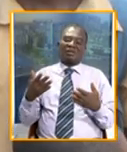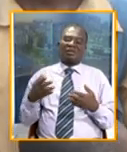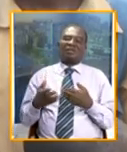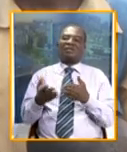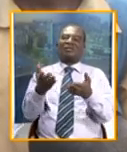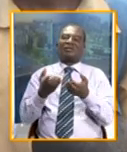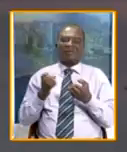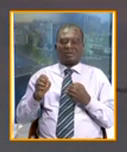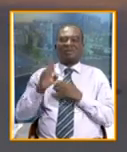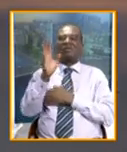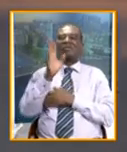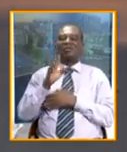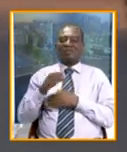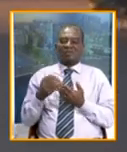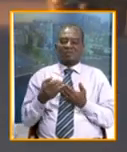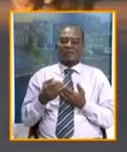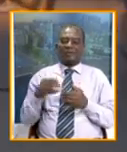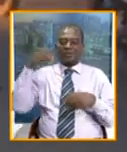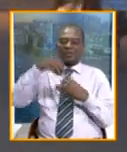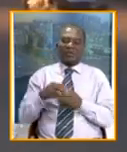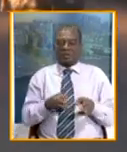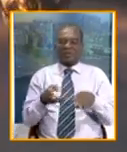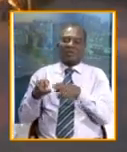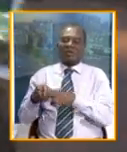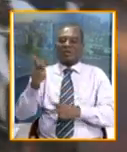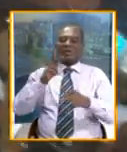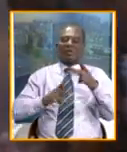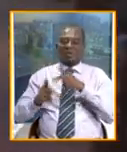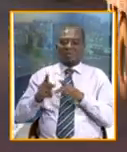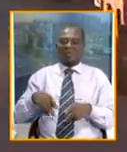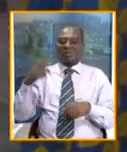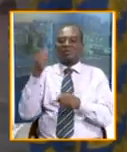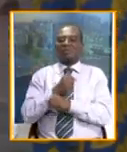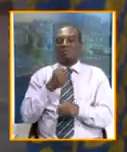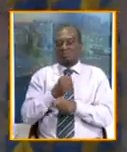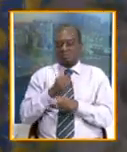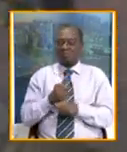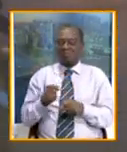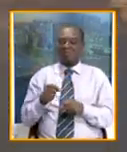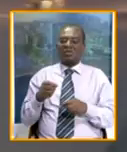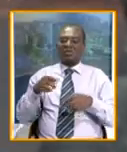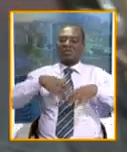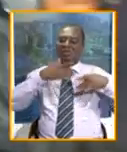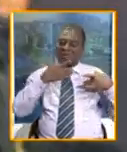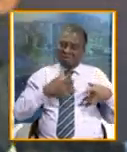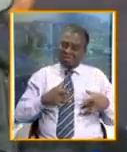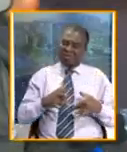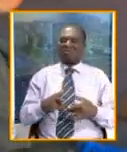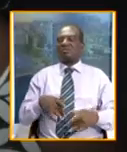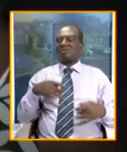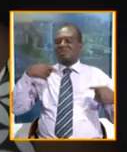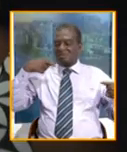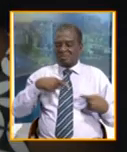volonté de Dieu, donc on ne peut rien faire. Dans les rues de la commune, les populations vaquent à leurs occupations, le cœur fondu par la